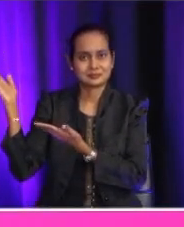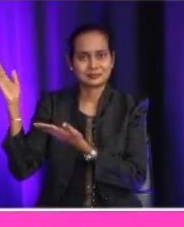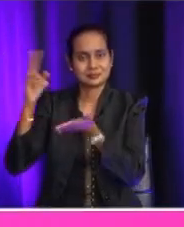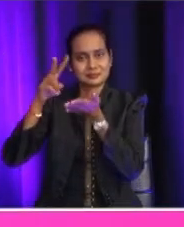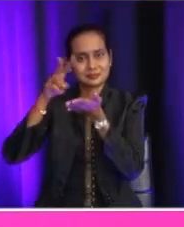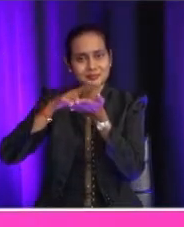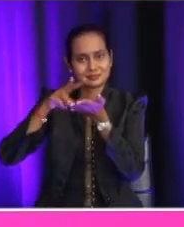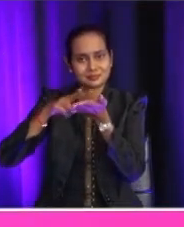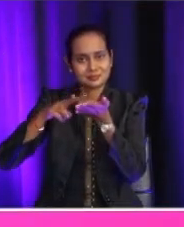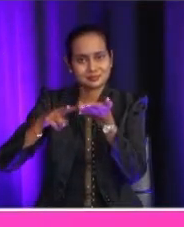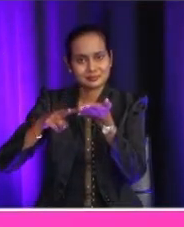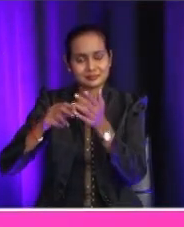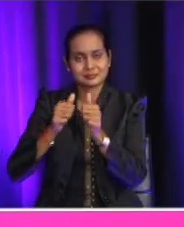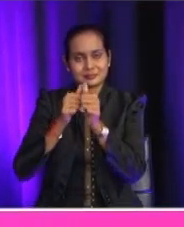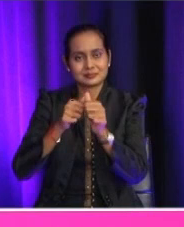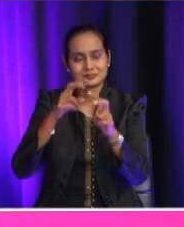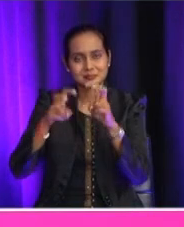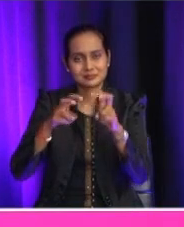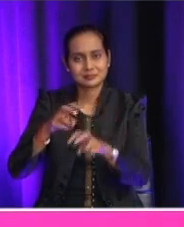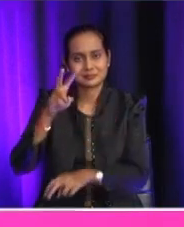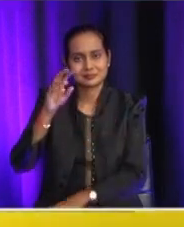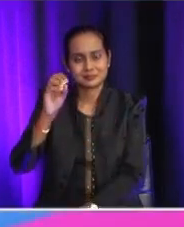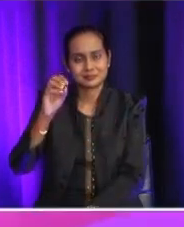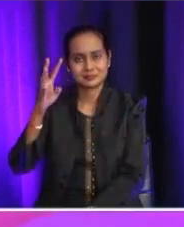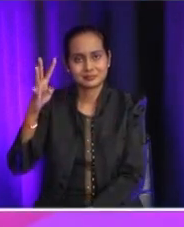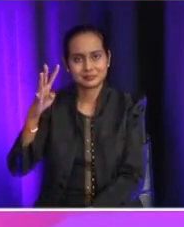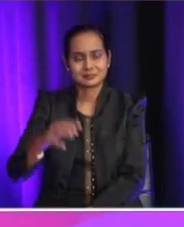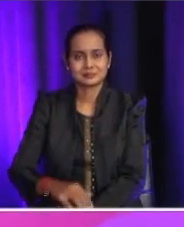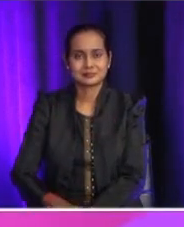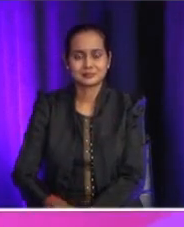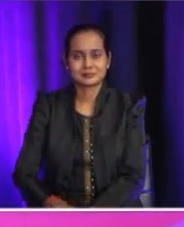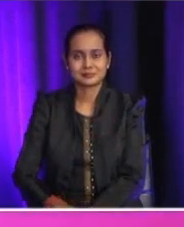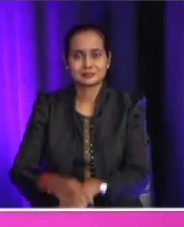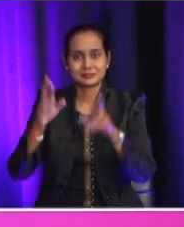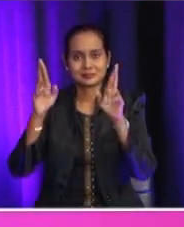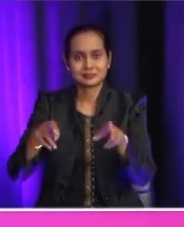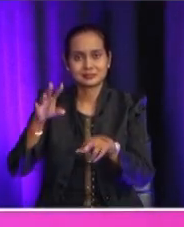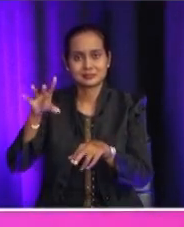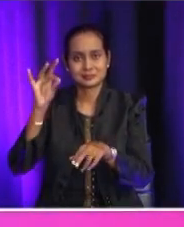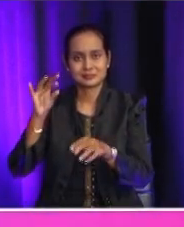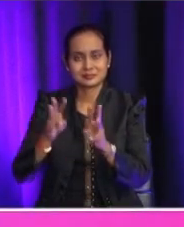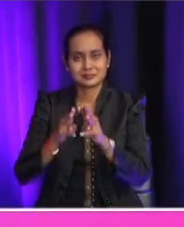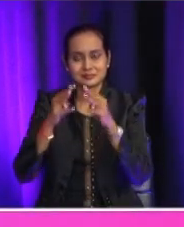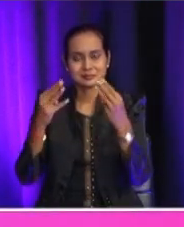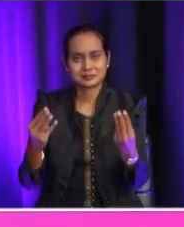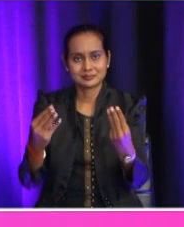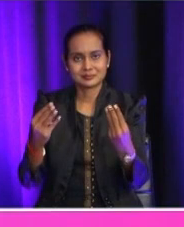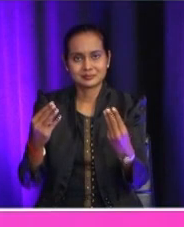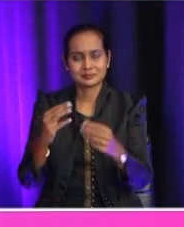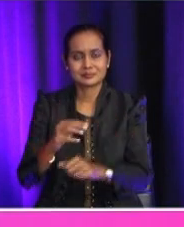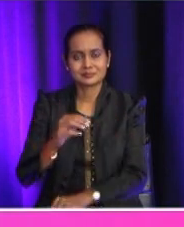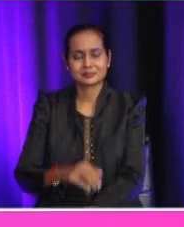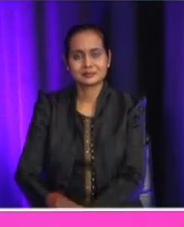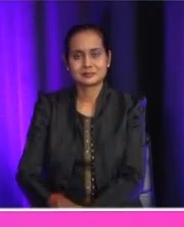membaca rakyat Malaysia 2014, didapati bahan bacaan pilihan rakyat Malaysia ialah majalah